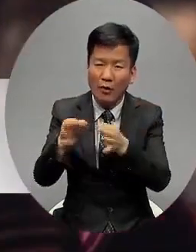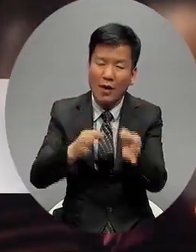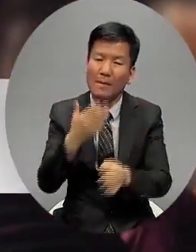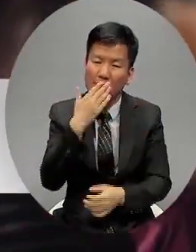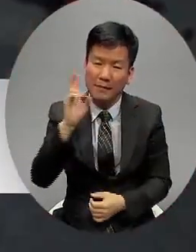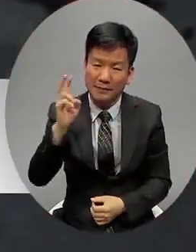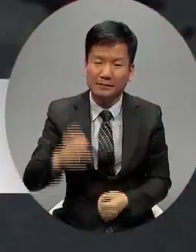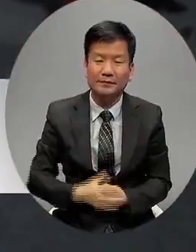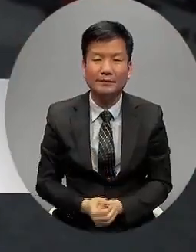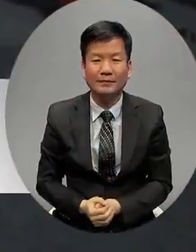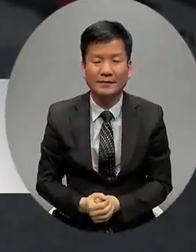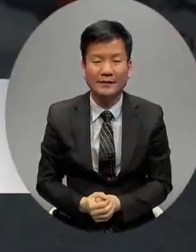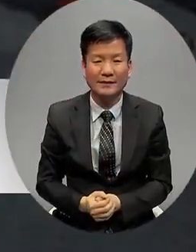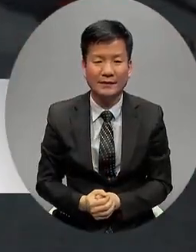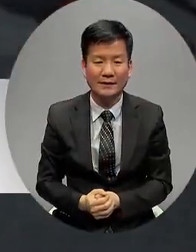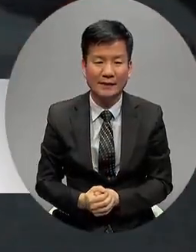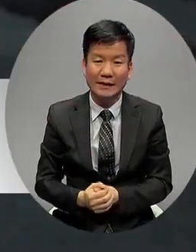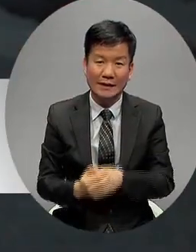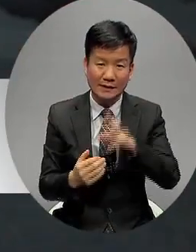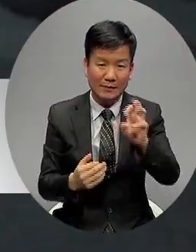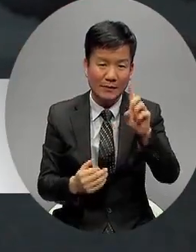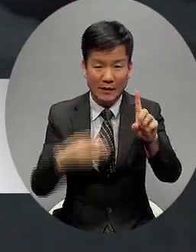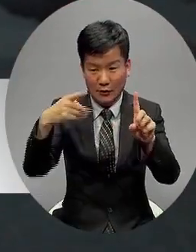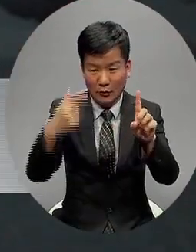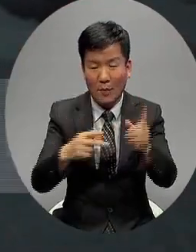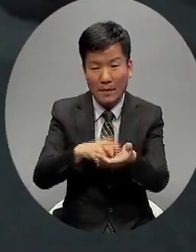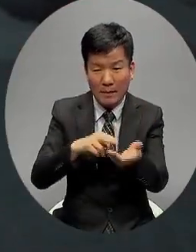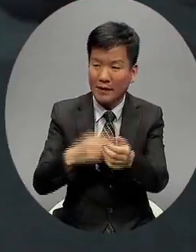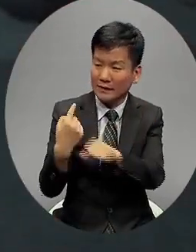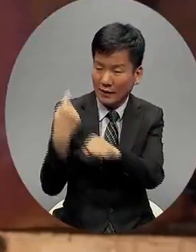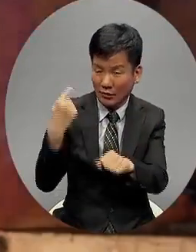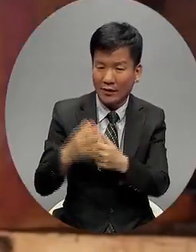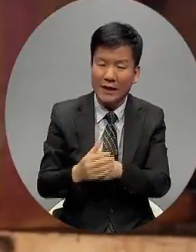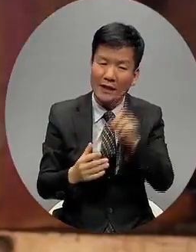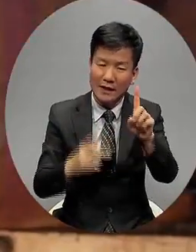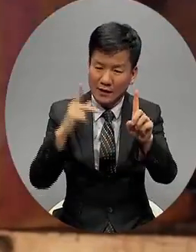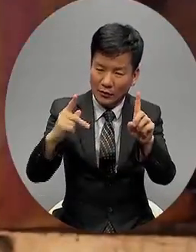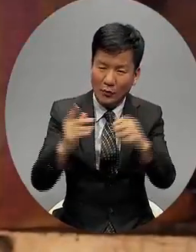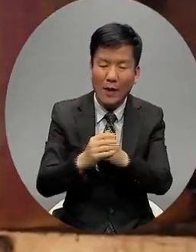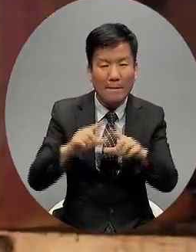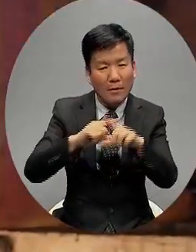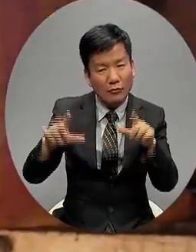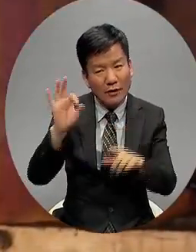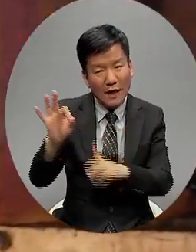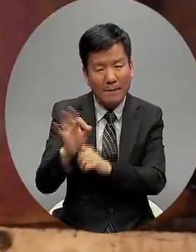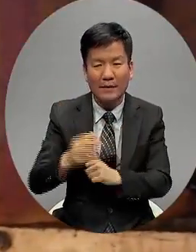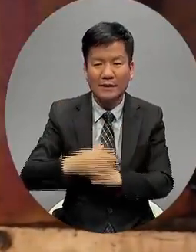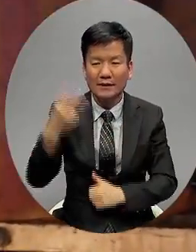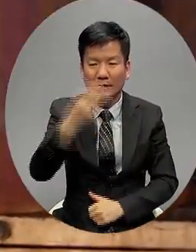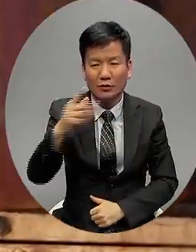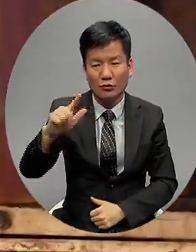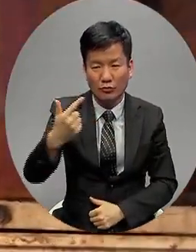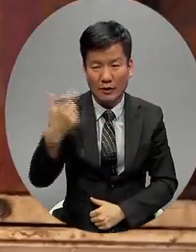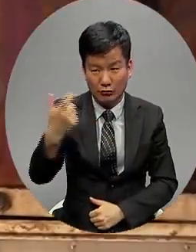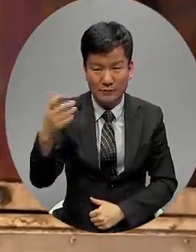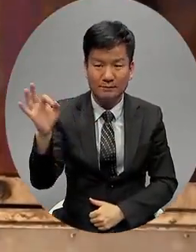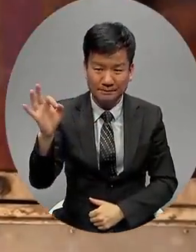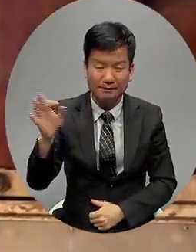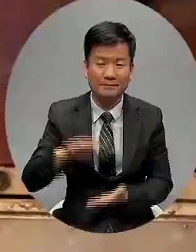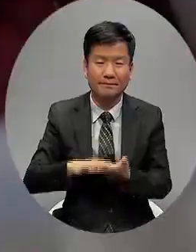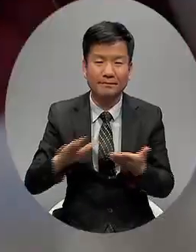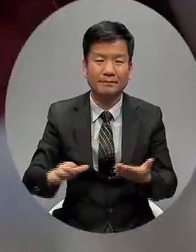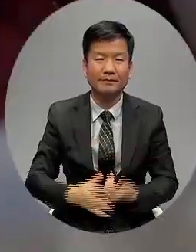전망입니다. 31톤이 거래됐던 지난해 홍고추 시장에서는 킬로그램당 평균 가격이 3,660원 정도였습니다.